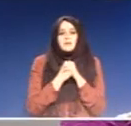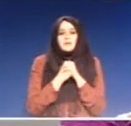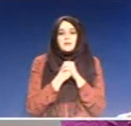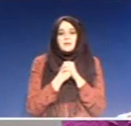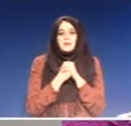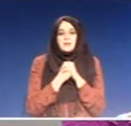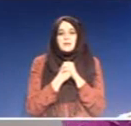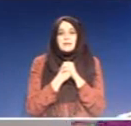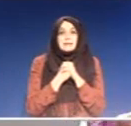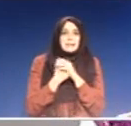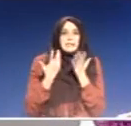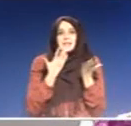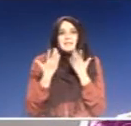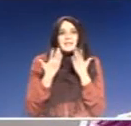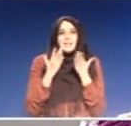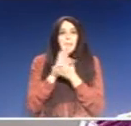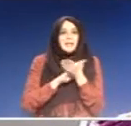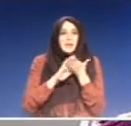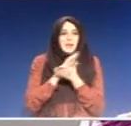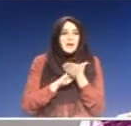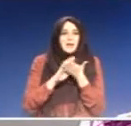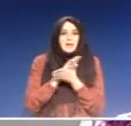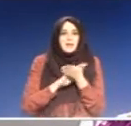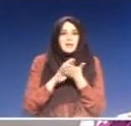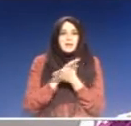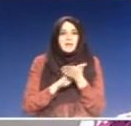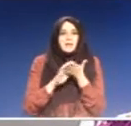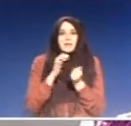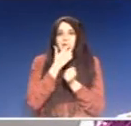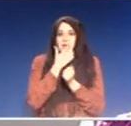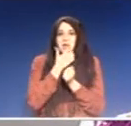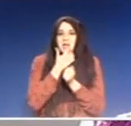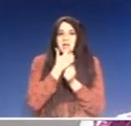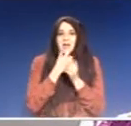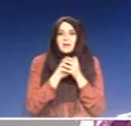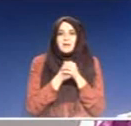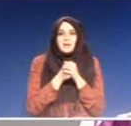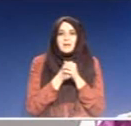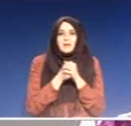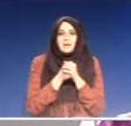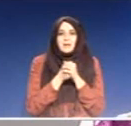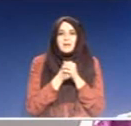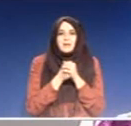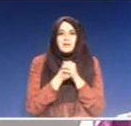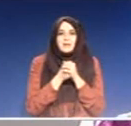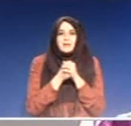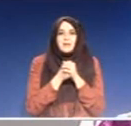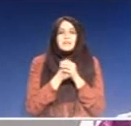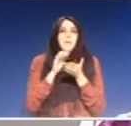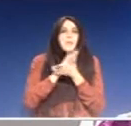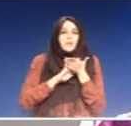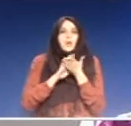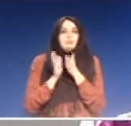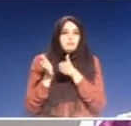برنامج والصلح خير. معذره سيده سعيده لانني لم ما سمعتكش مليح في الاول، ولكن